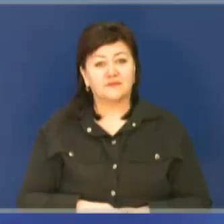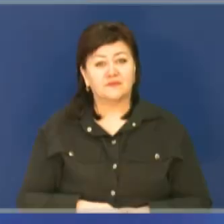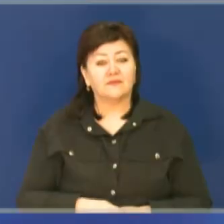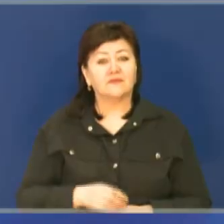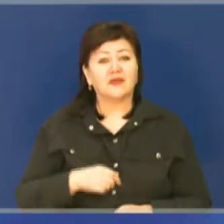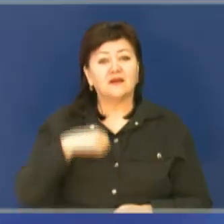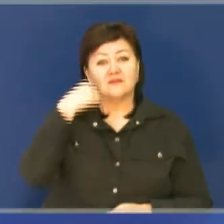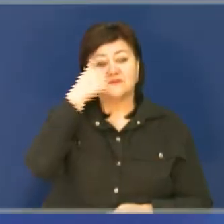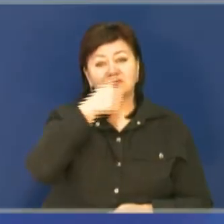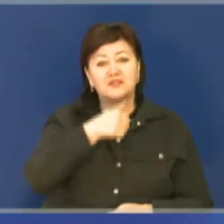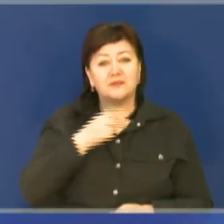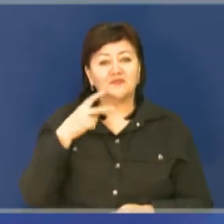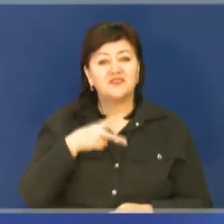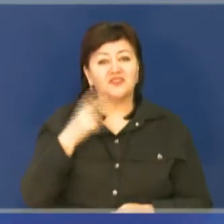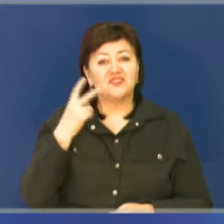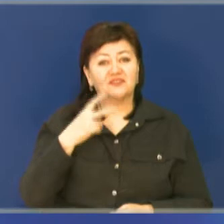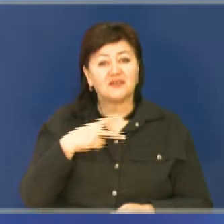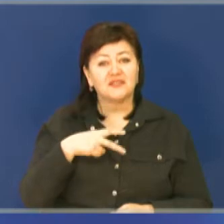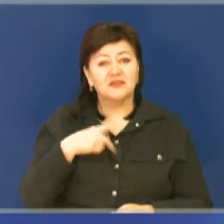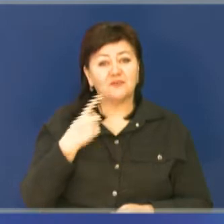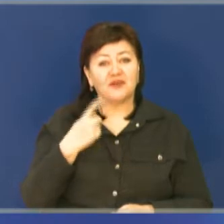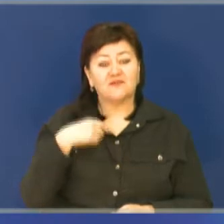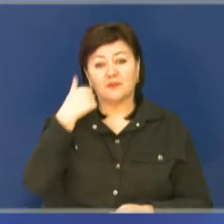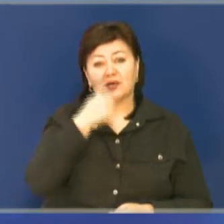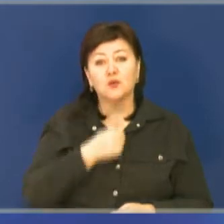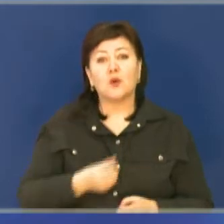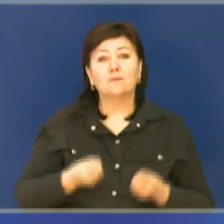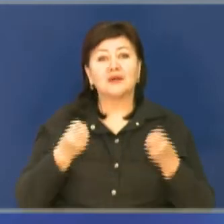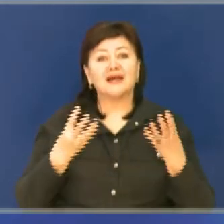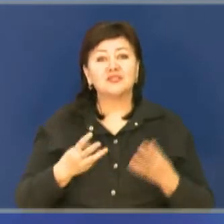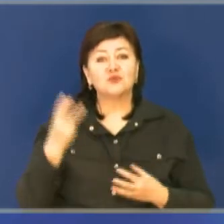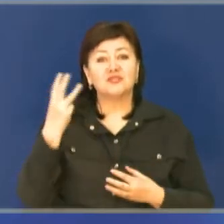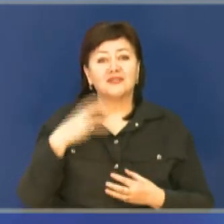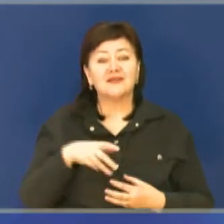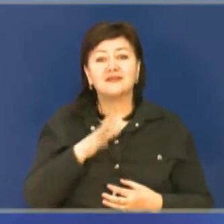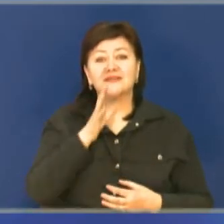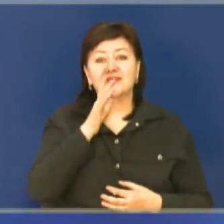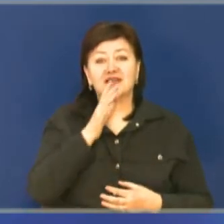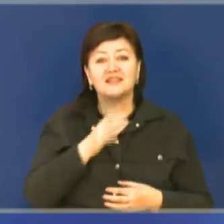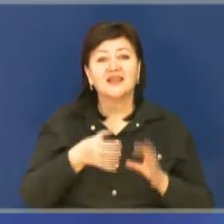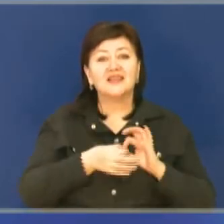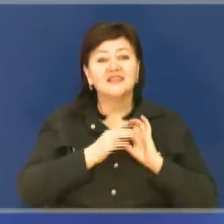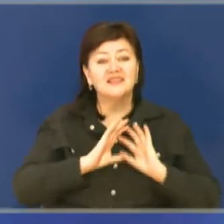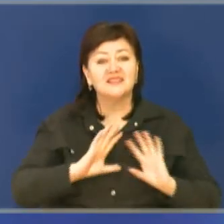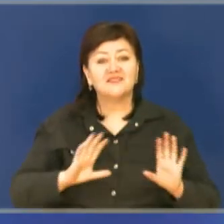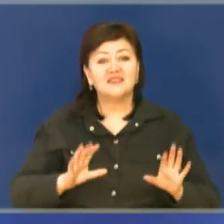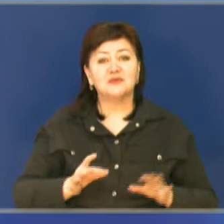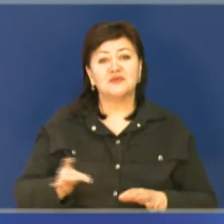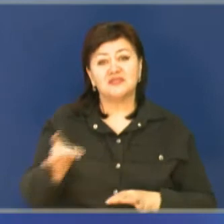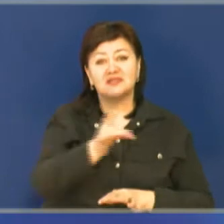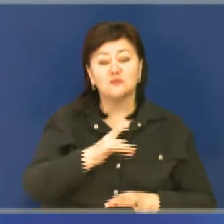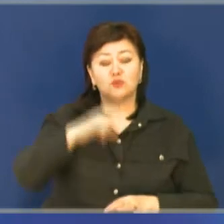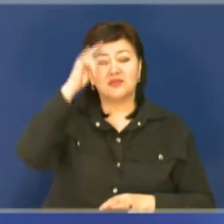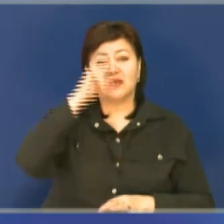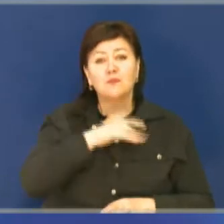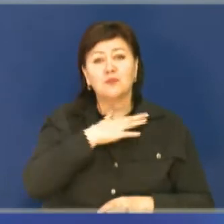В этом году Казахстан отмечает 30 лет своей независимости. За этот период было сделано немало для улучшения социальной и экономической ситуации